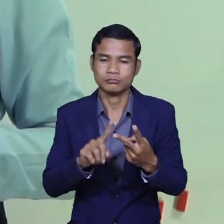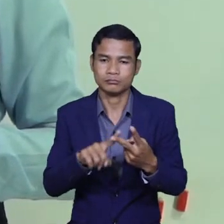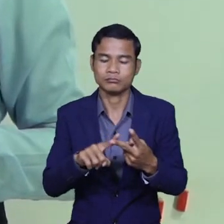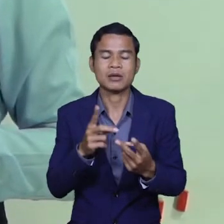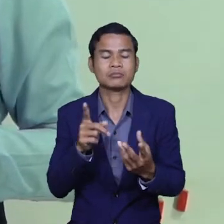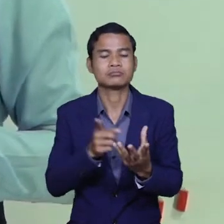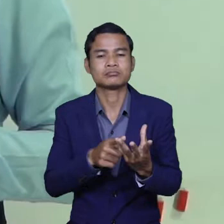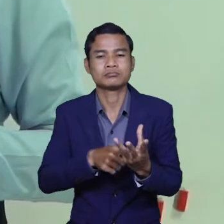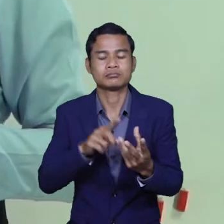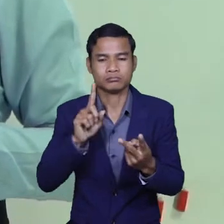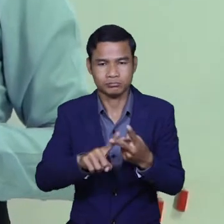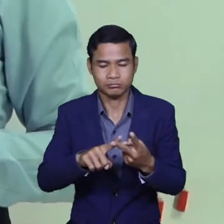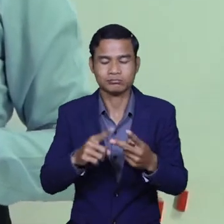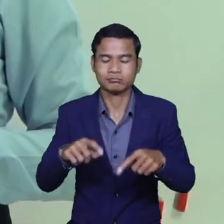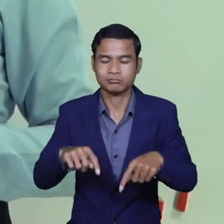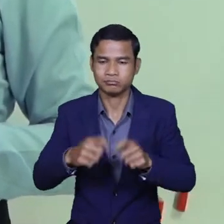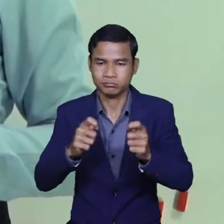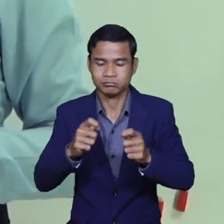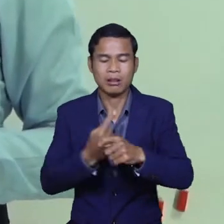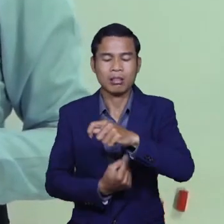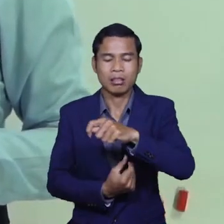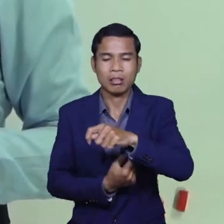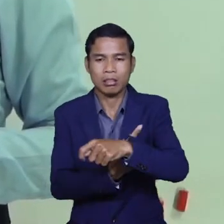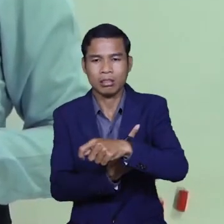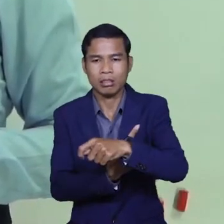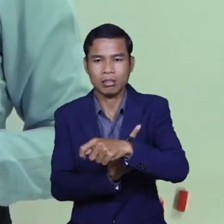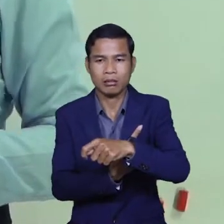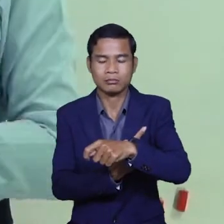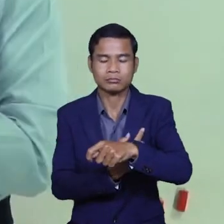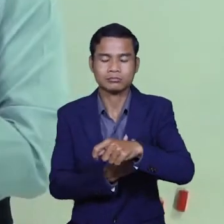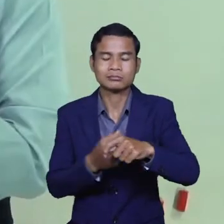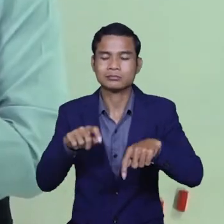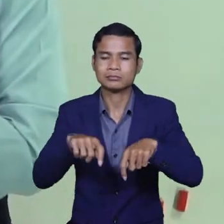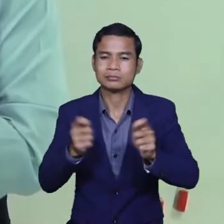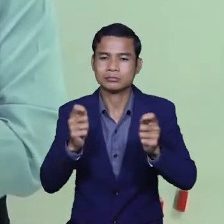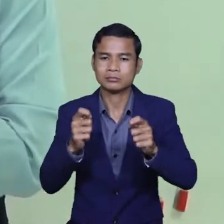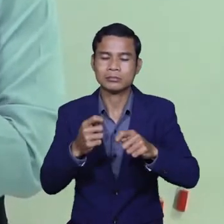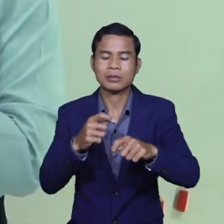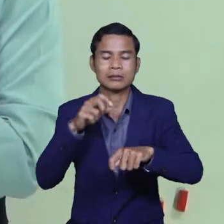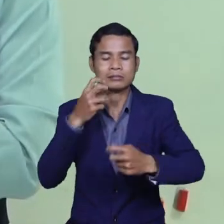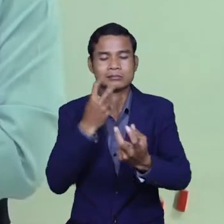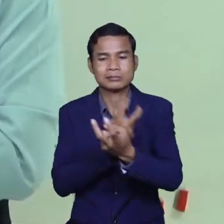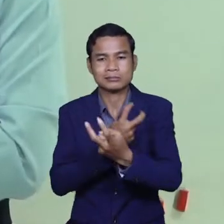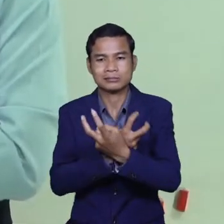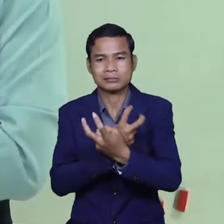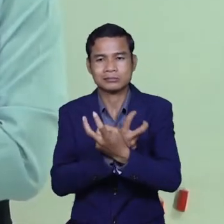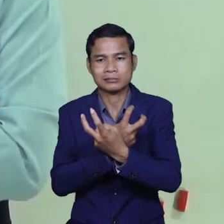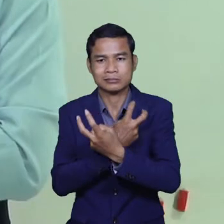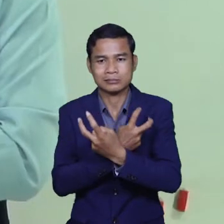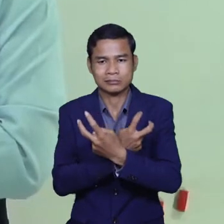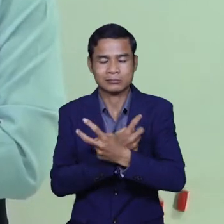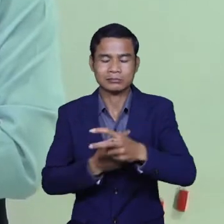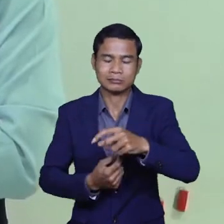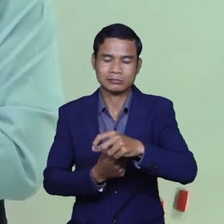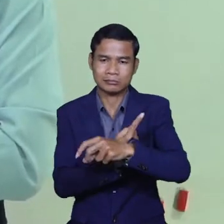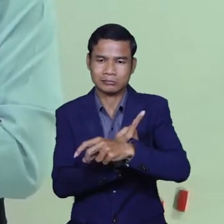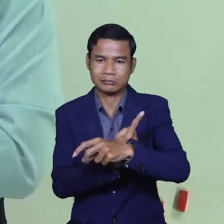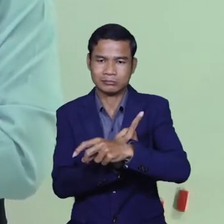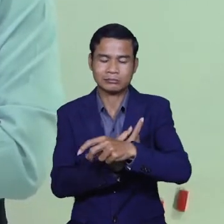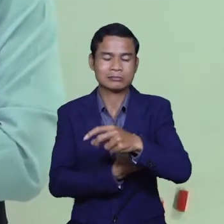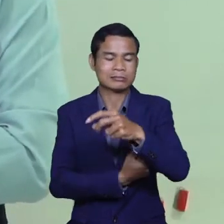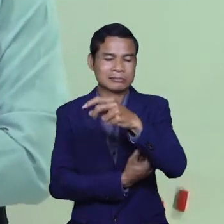ភេទចាបំណាក់ឆ្អឹងចាបើកមុខមានន័យថាឆ្អឹងដែលបាក់ហ្នឹងចាគឺវាបានទៅទម្លុះចាសាច់ដុំ